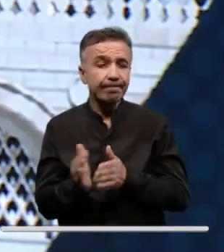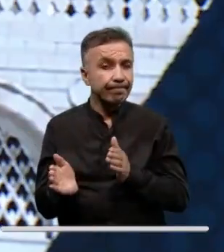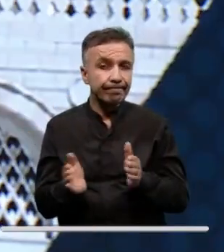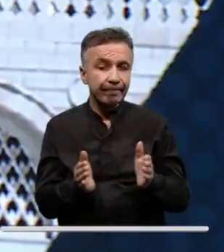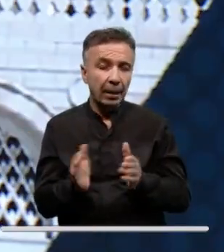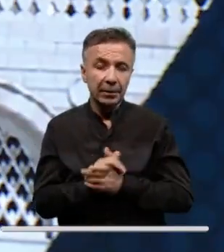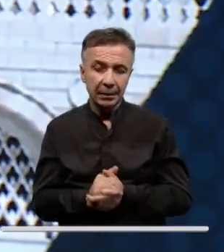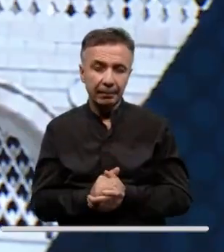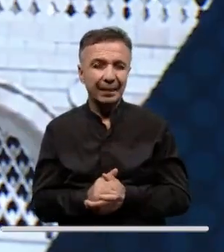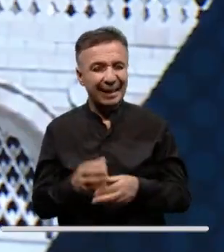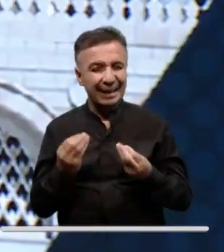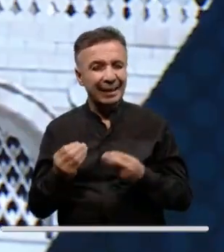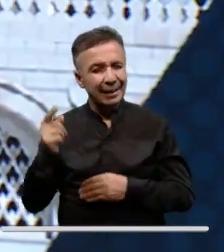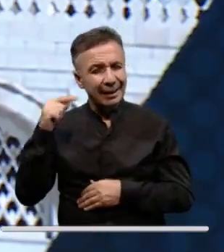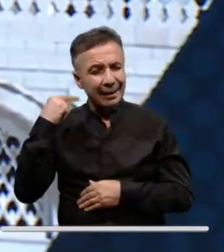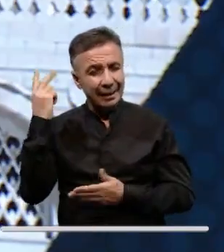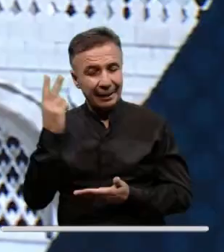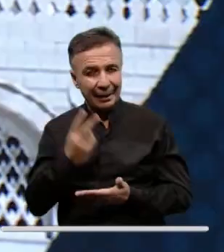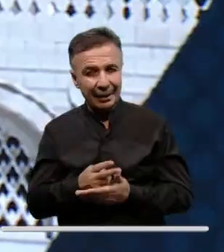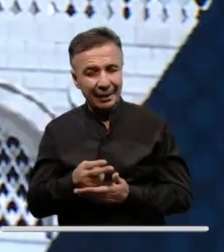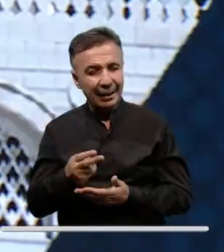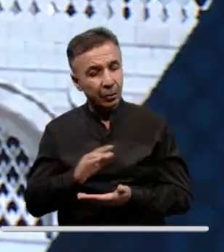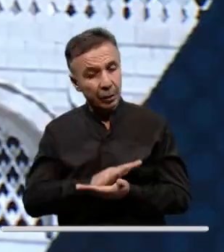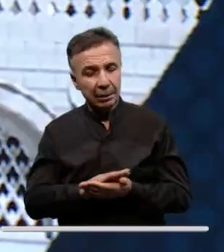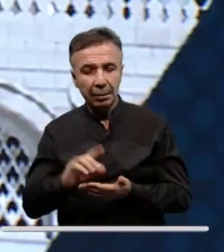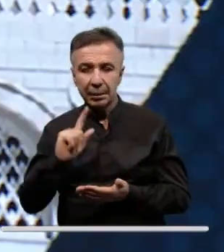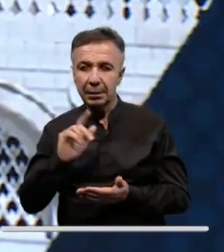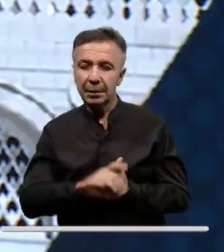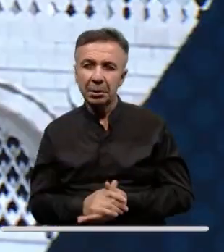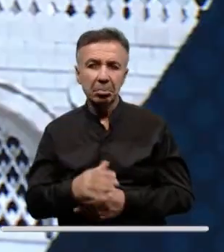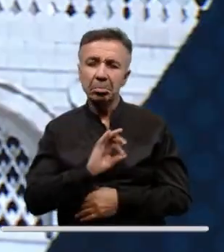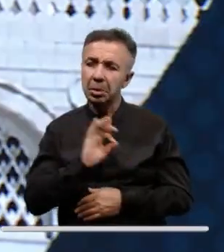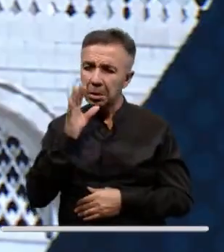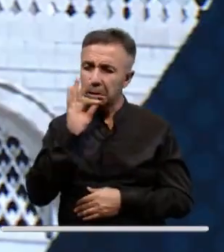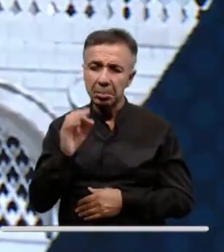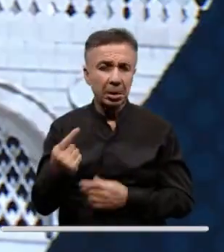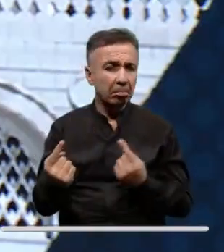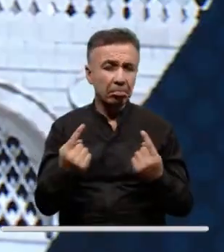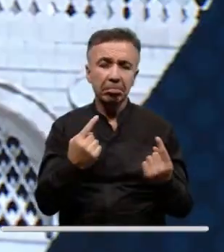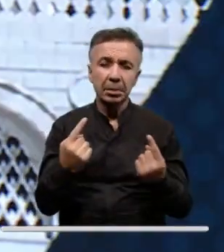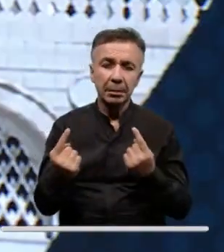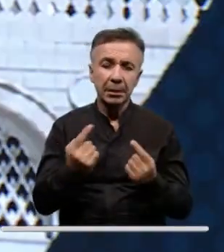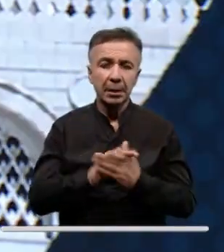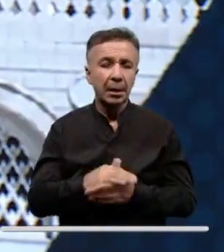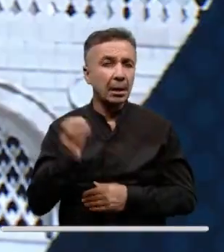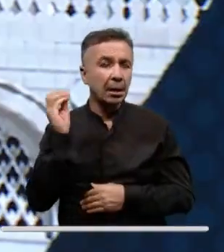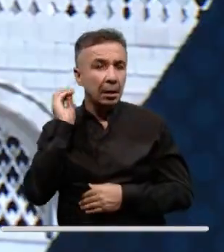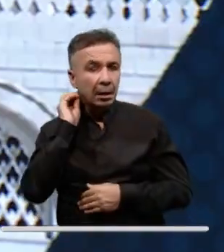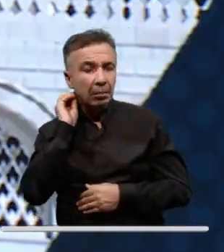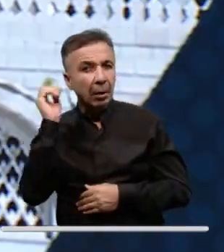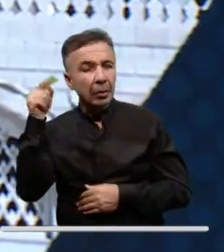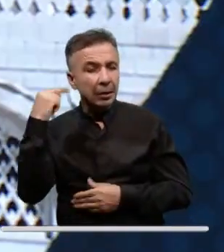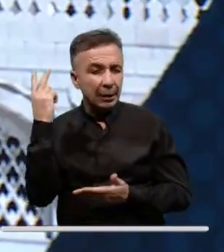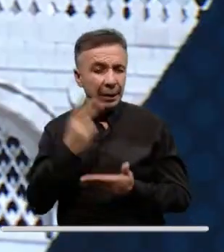Eee iyi niyetle güzellikle halletmemiz gerekir hiç kimse birbirine Efendim borç niyetiyle